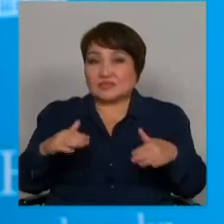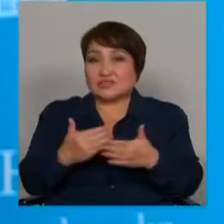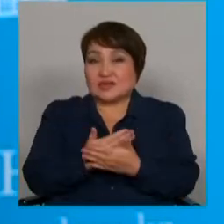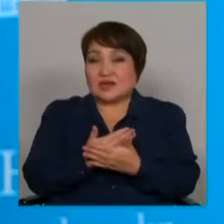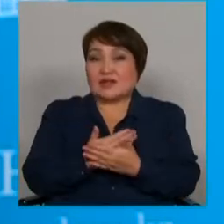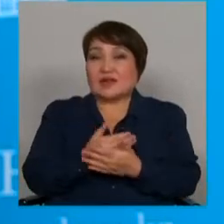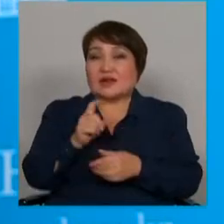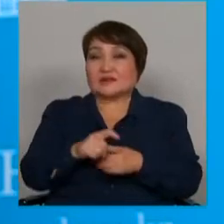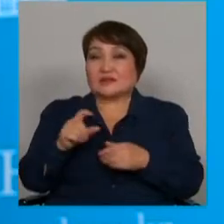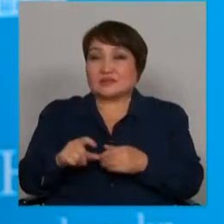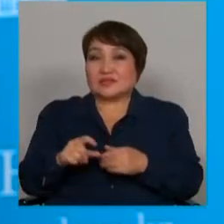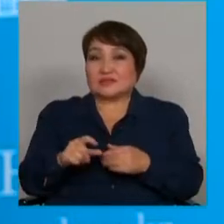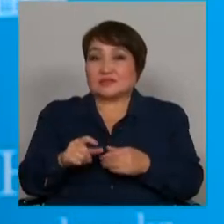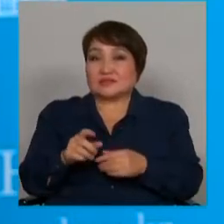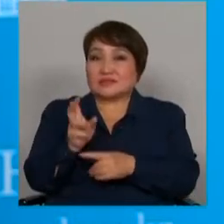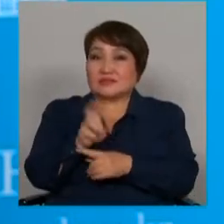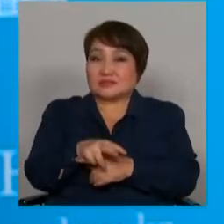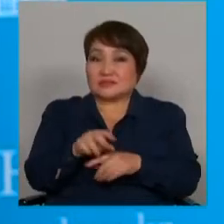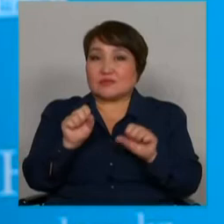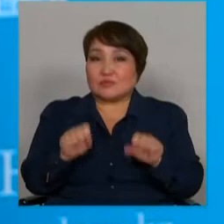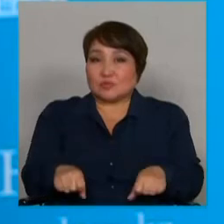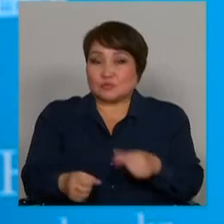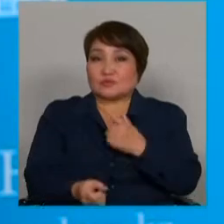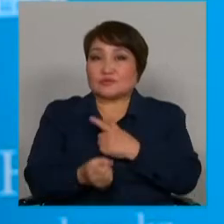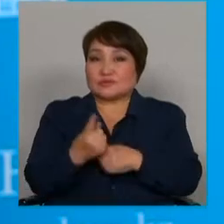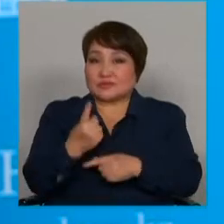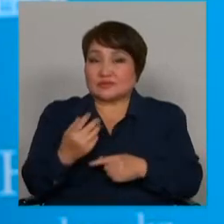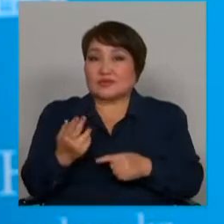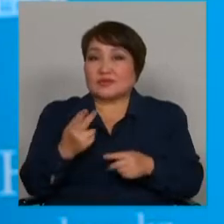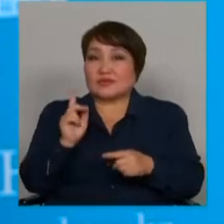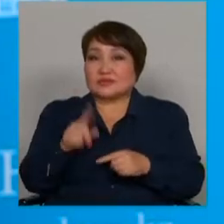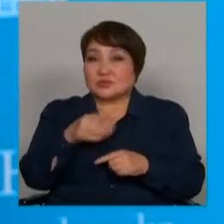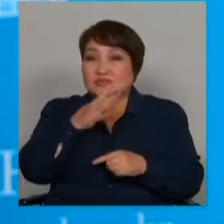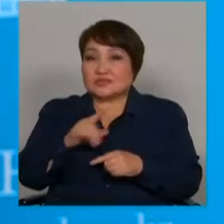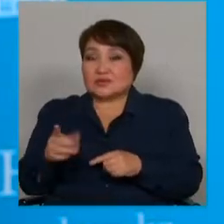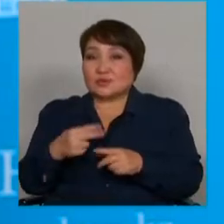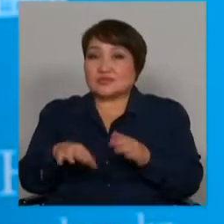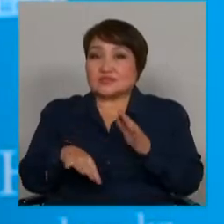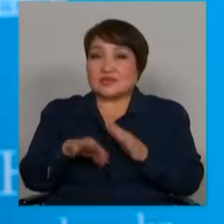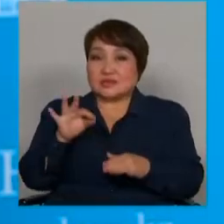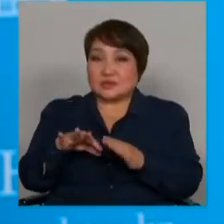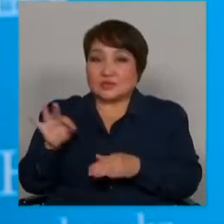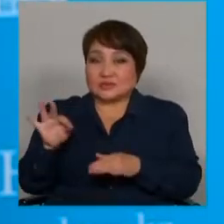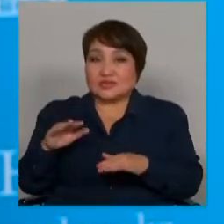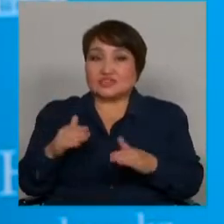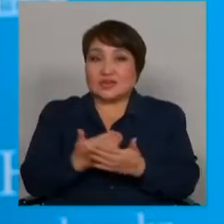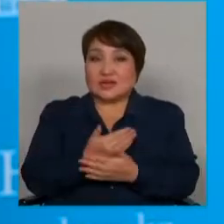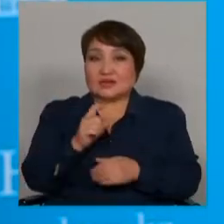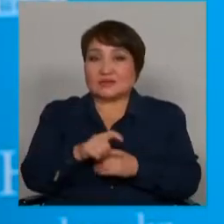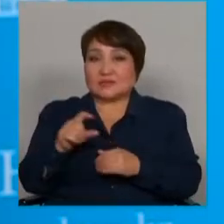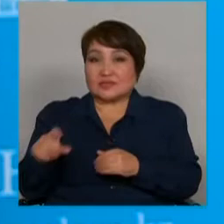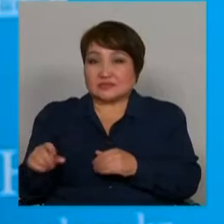келуіне мүмкіндіктер туады. Сол себепті осы сайлауларды жаңа адамдардың